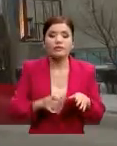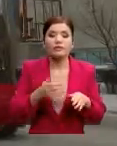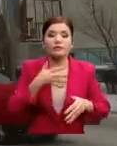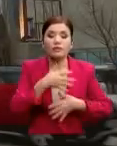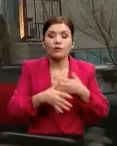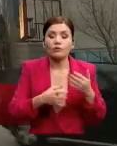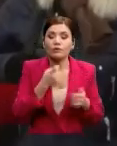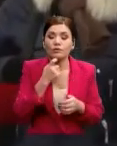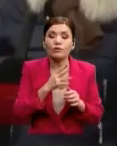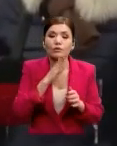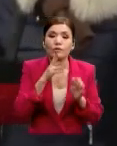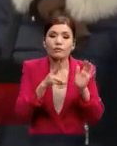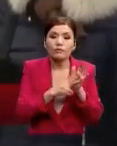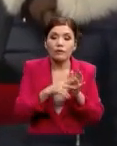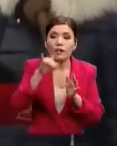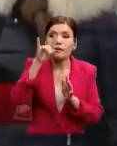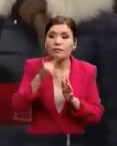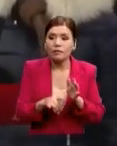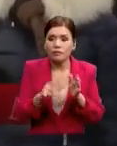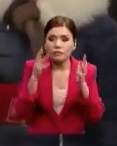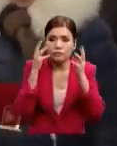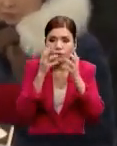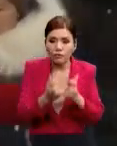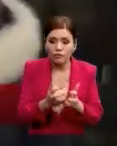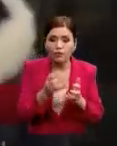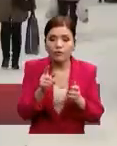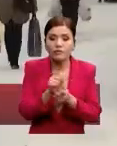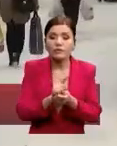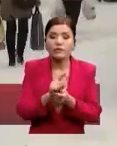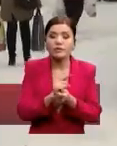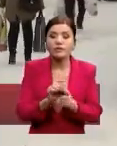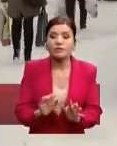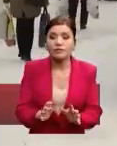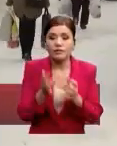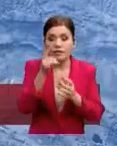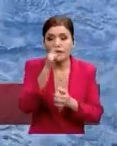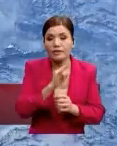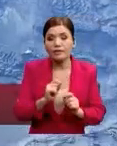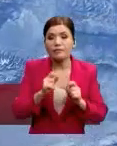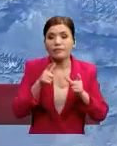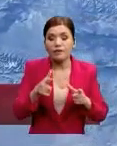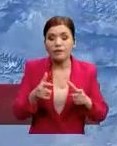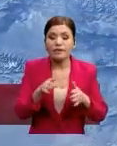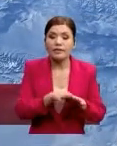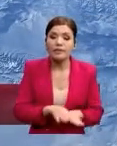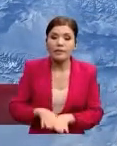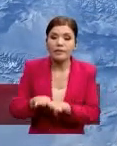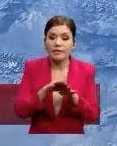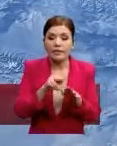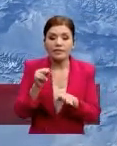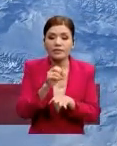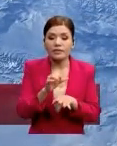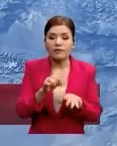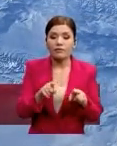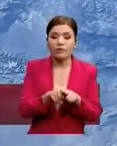на часах 8 утра, а за окном кромешная ночь. Чтобы исправить ситуацию, в Казахстане предлагают ввести единый часовой